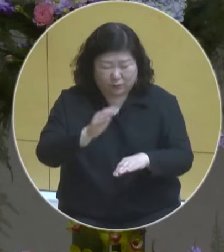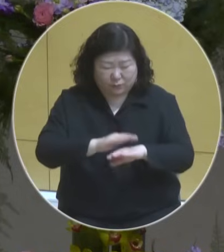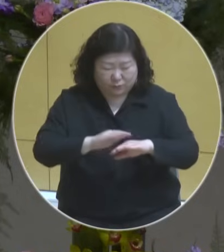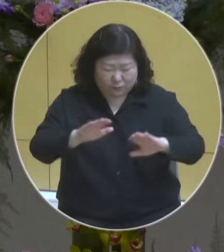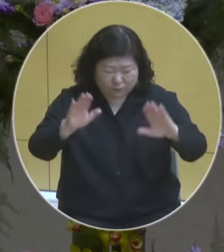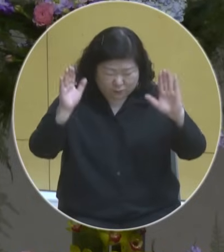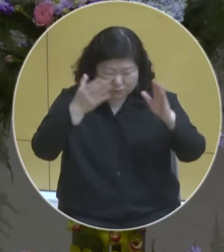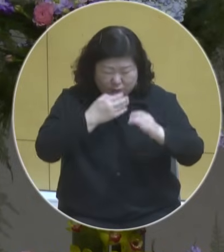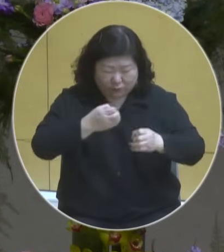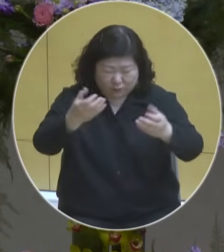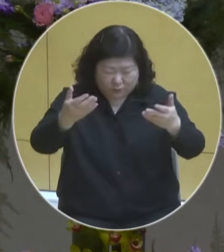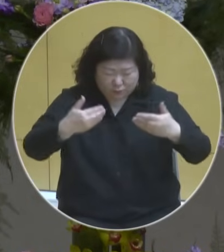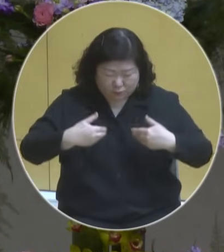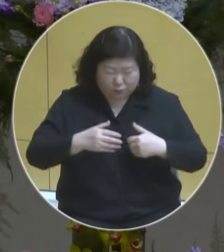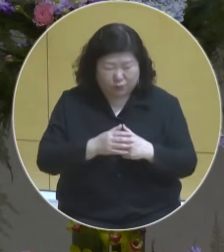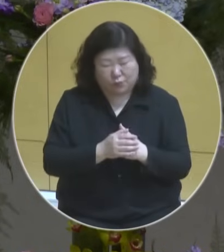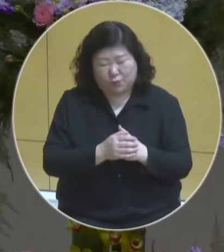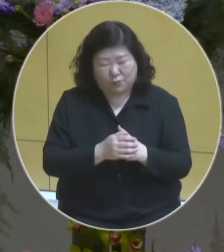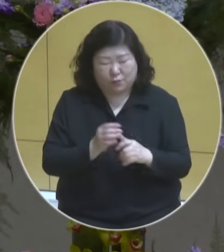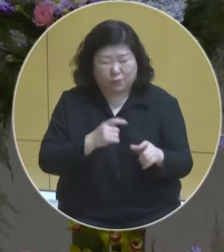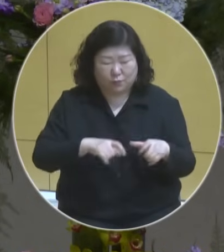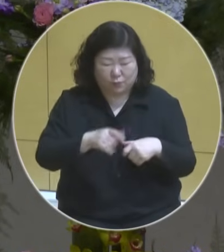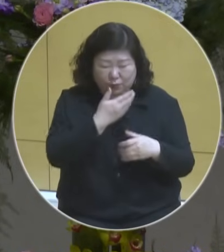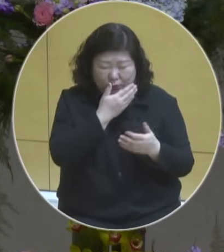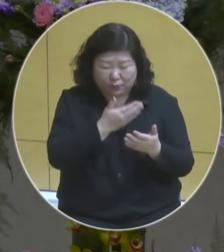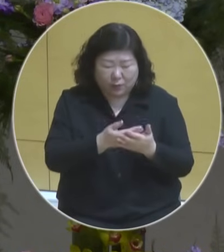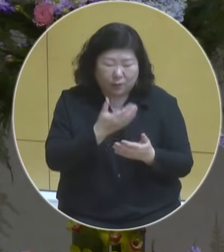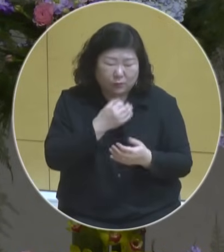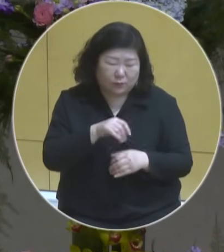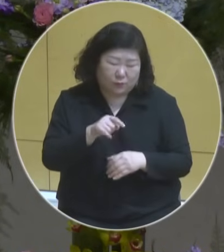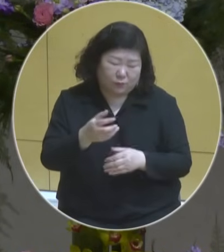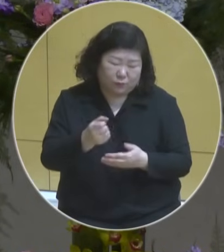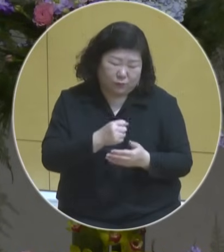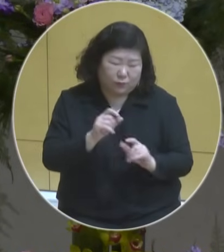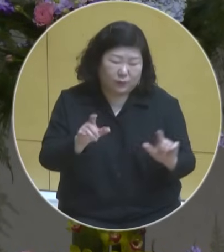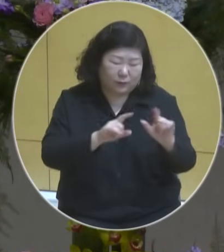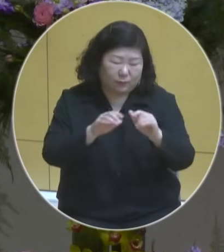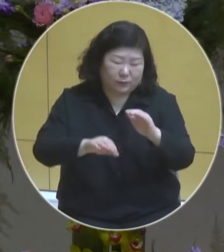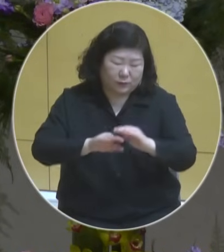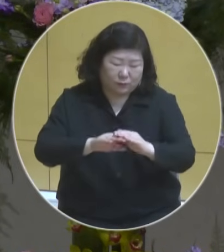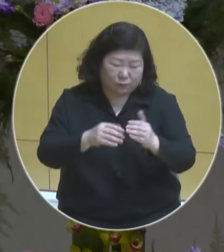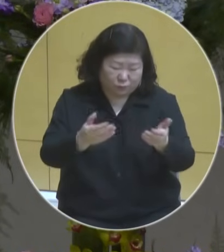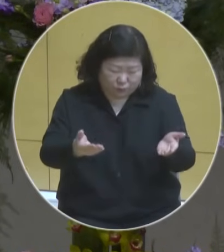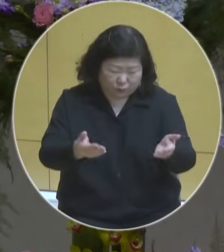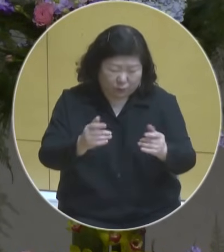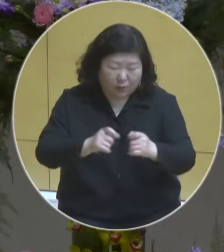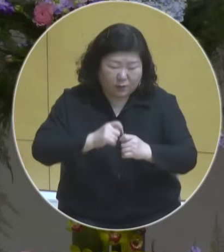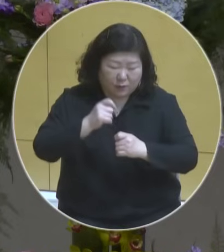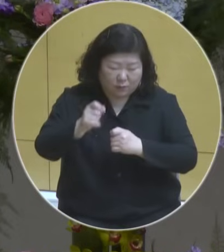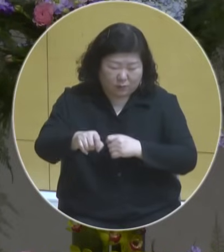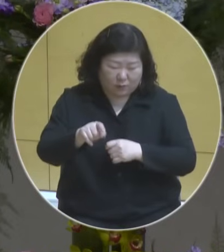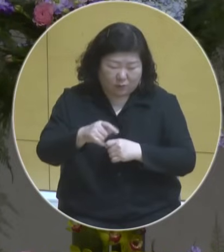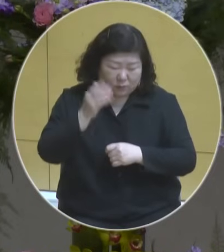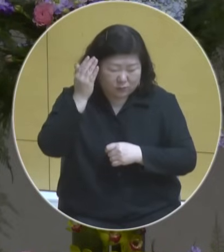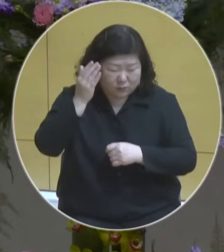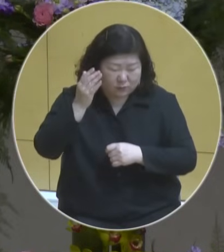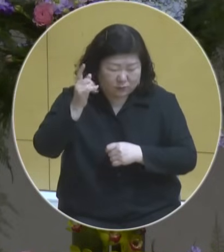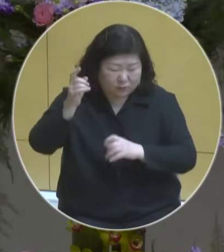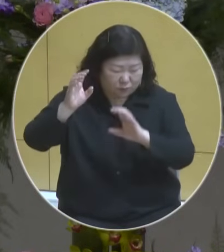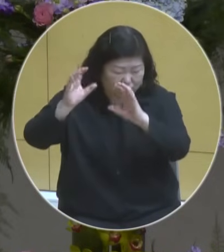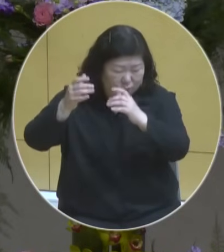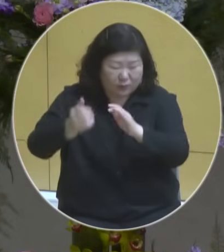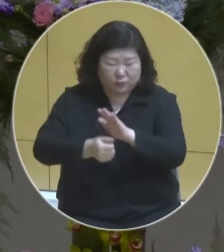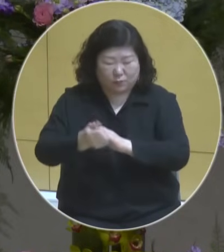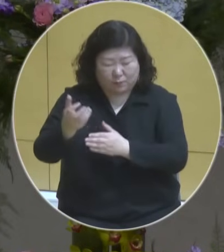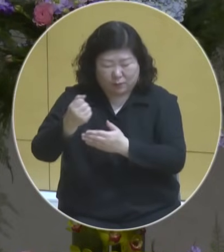축복하여 주시옵고 더 귀하고 복된 것으로 그 삶을 채워 주시옵고 영원한 것 천국의 소망으로 산